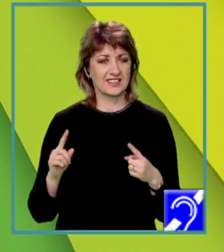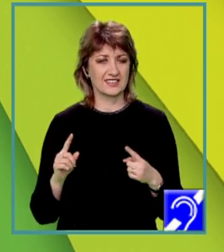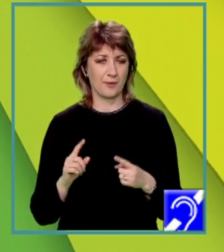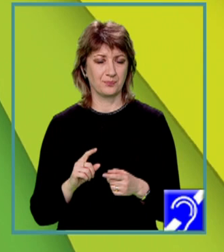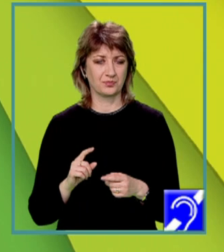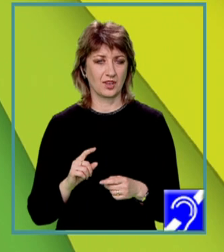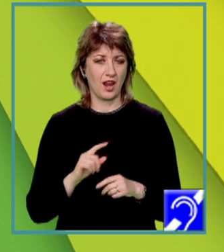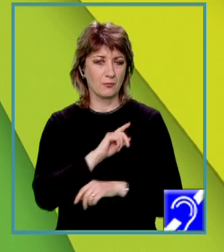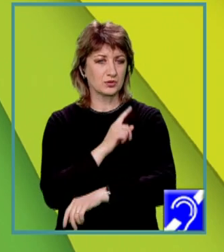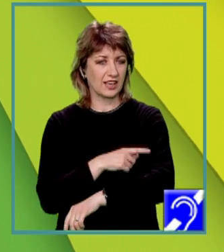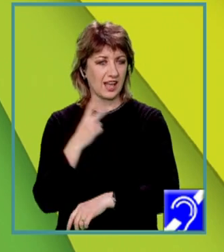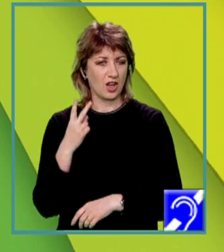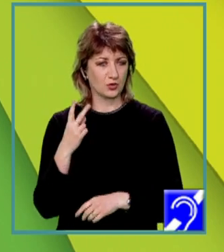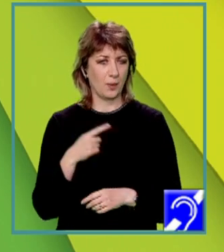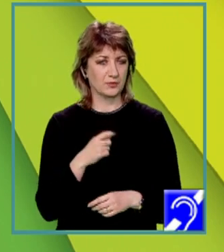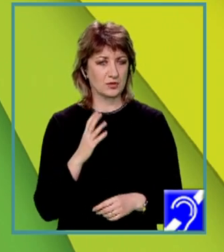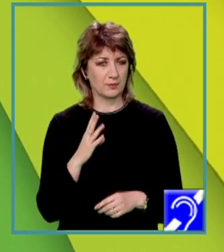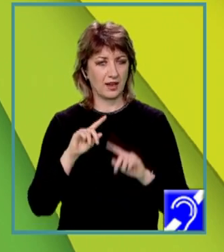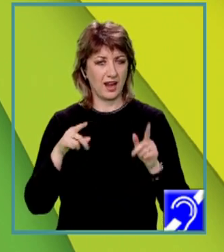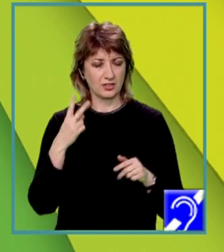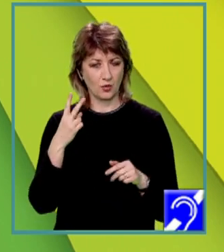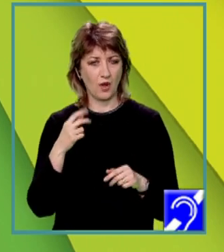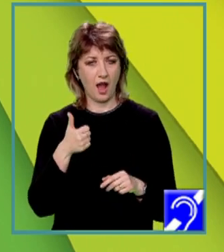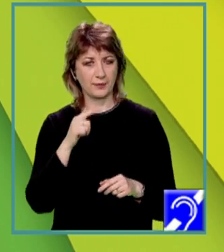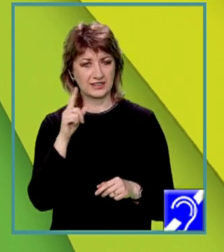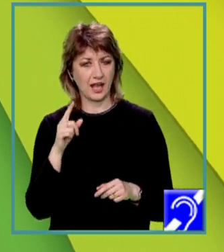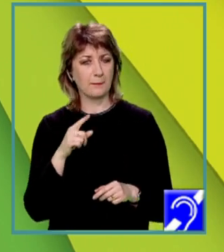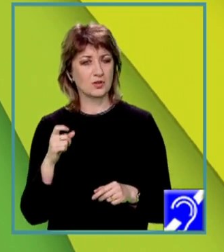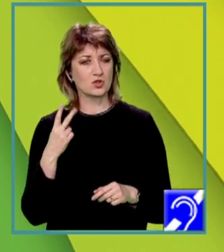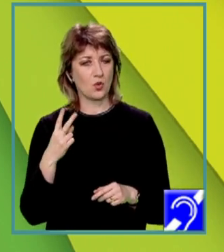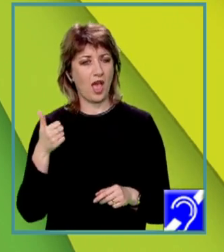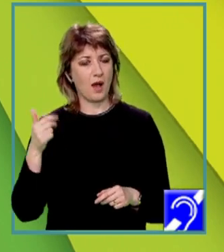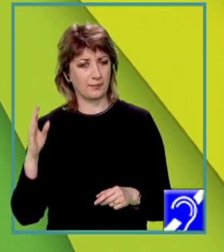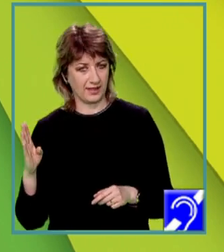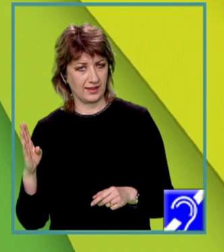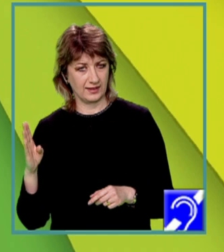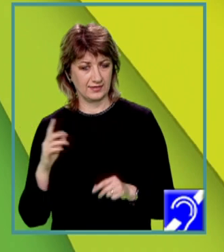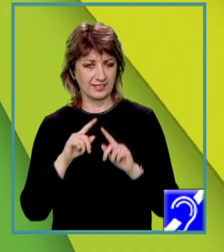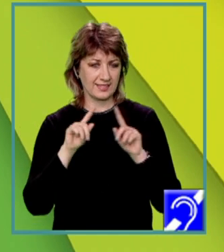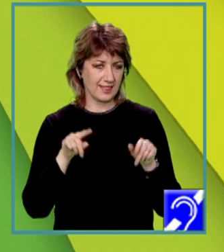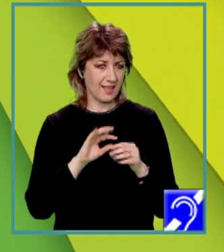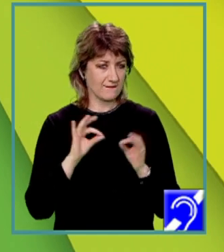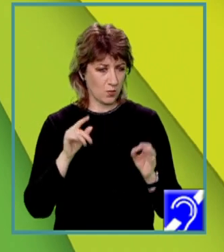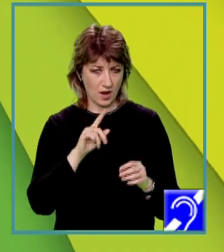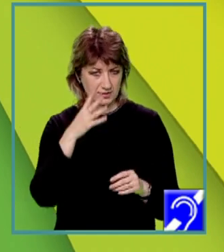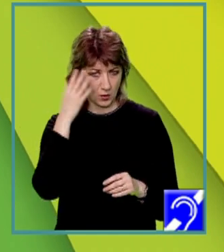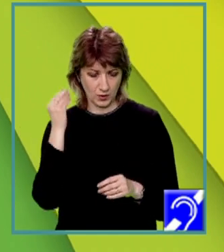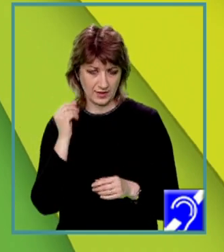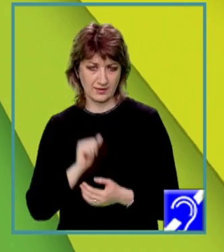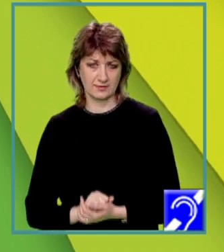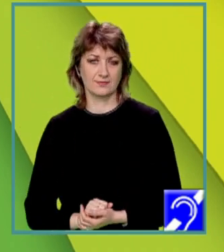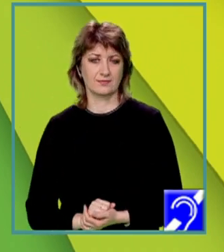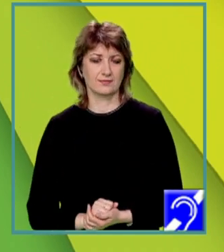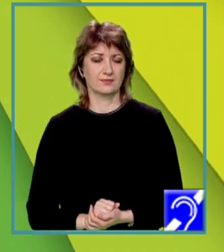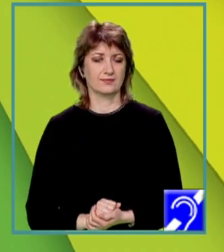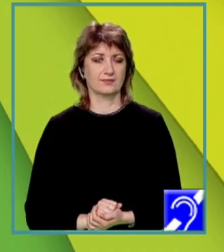puterea a doua adică minus b totul la a doua este apă tratat minus 2 ab plus de pătrat este